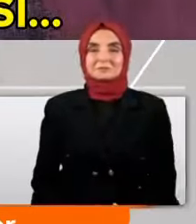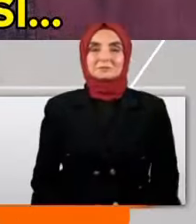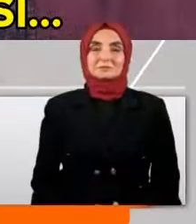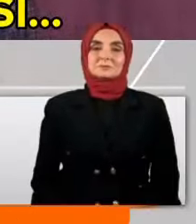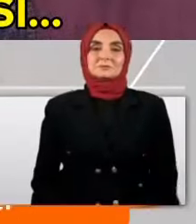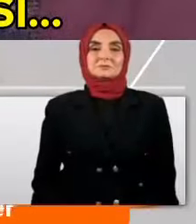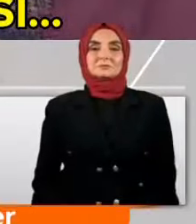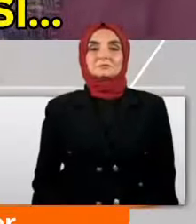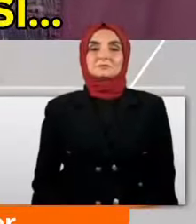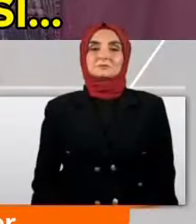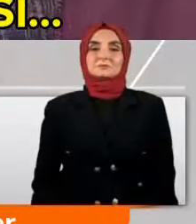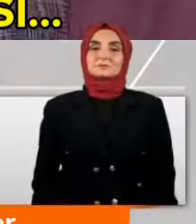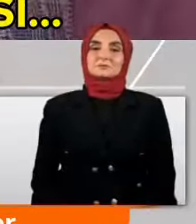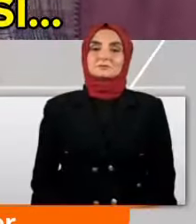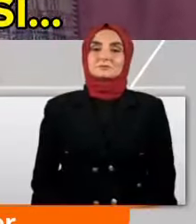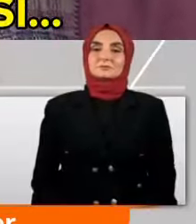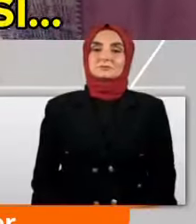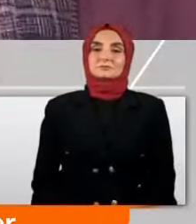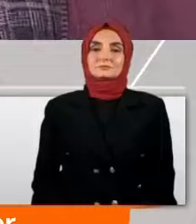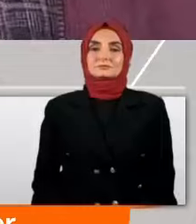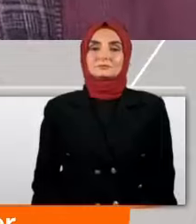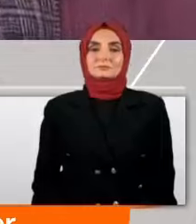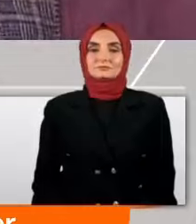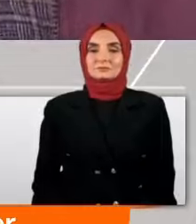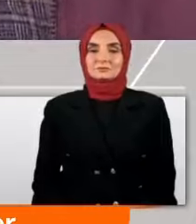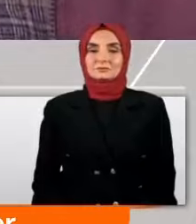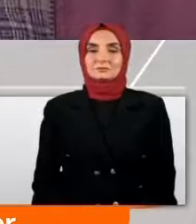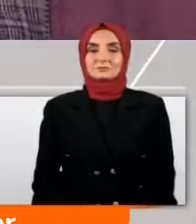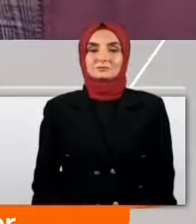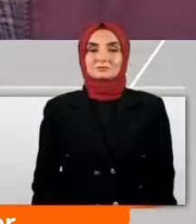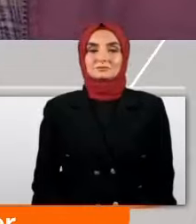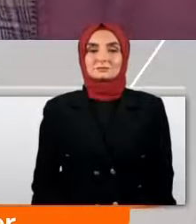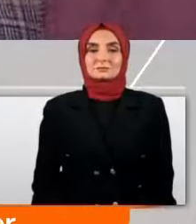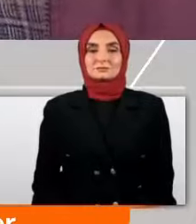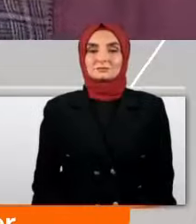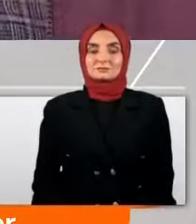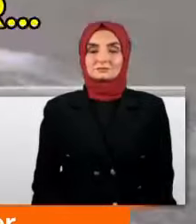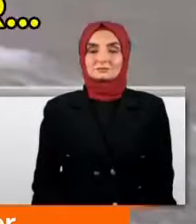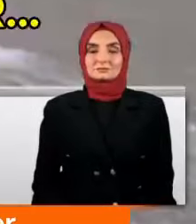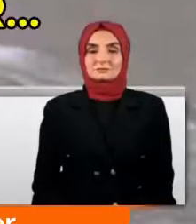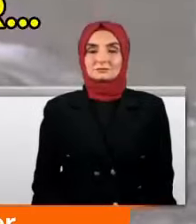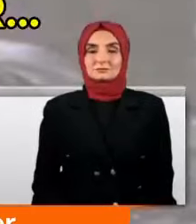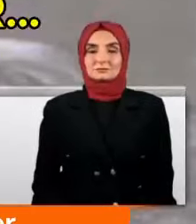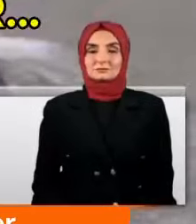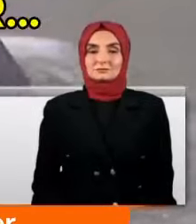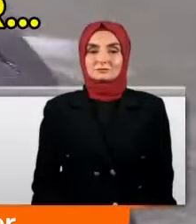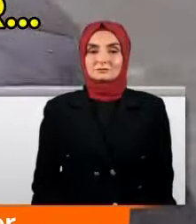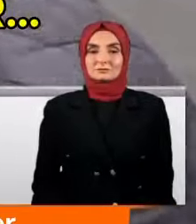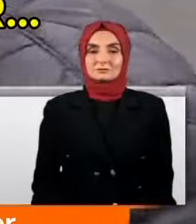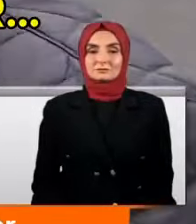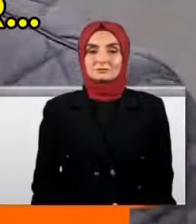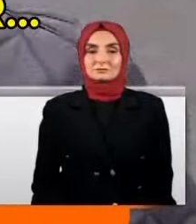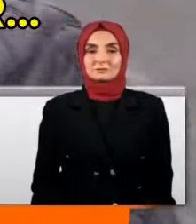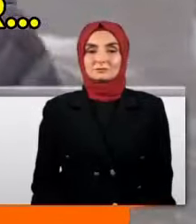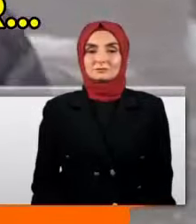bu bölgelerin hep sanayi çıkışının olduğu bir bölge bura. Herkes de biliyor bu kestirme yolları. Aralardan kaçıyorlar. İş makinesi de geçiyor mesela. Yani iş